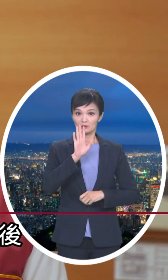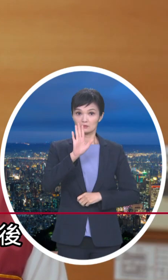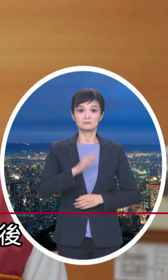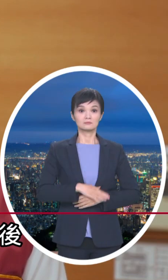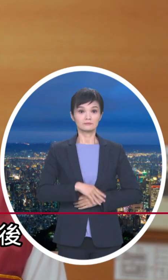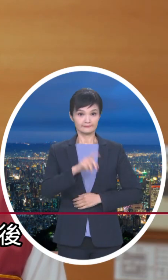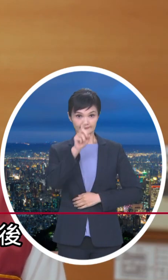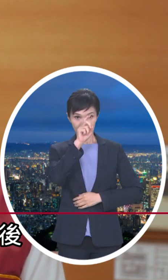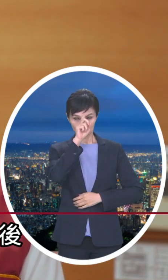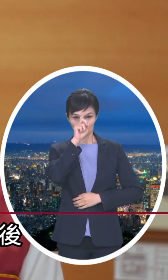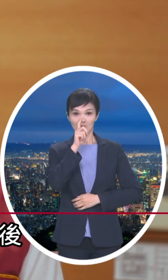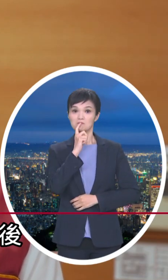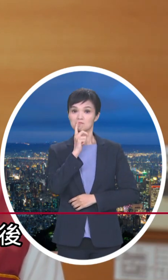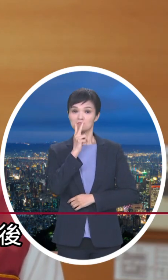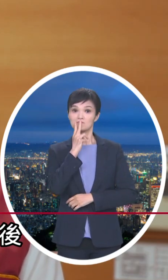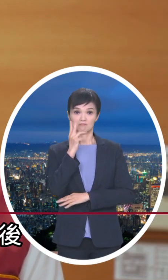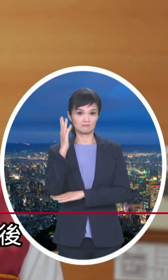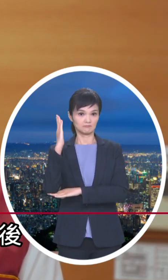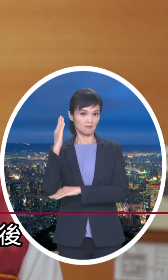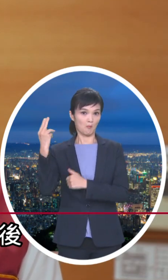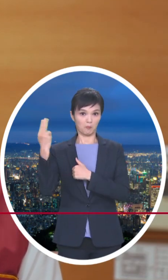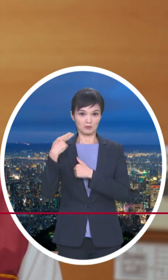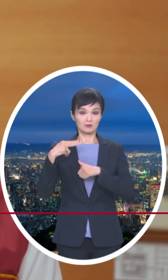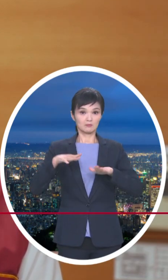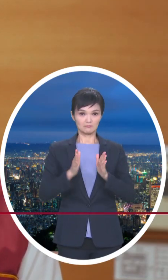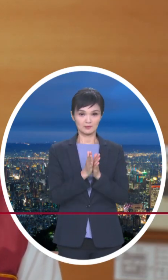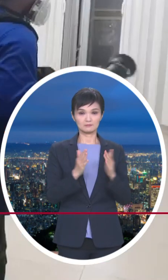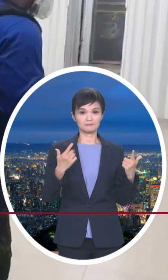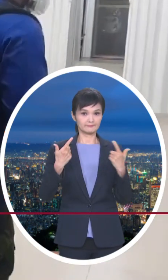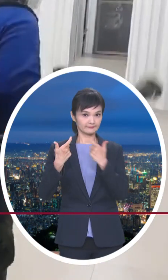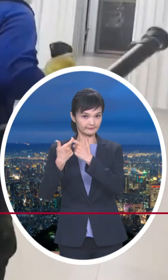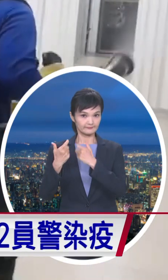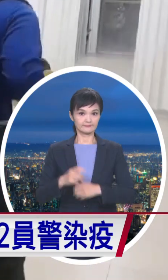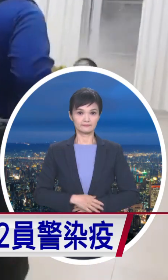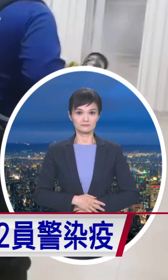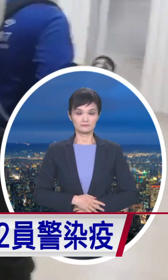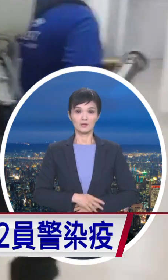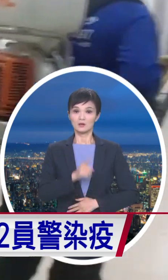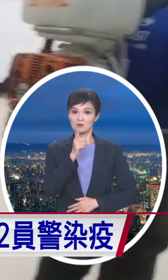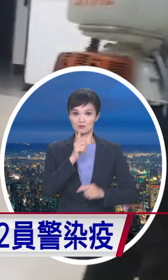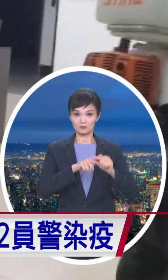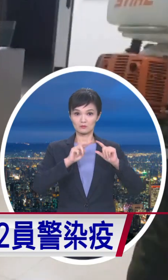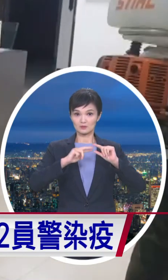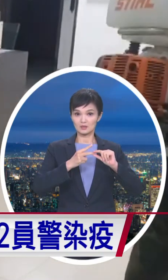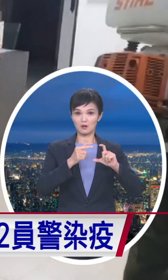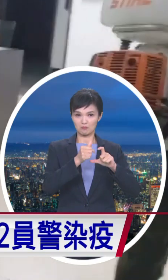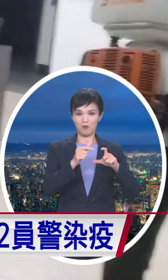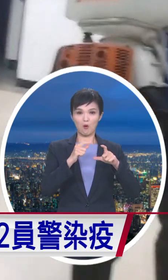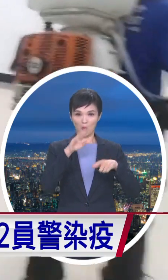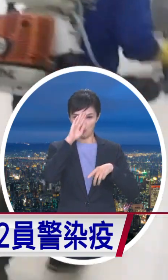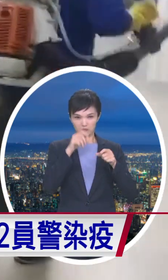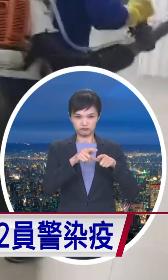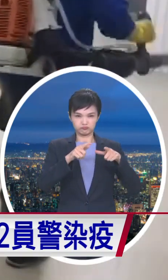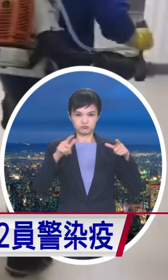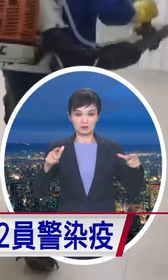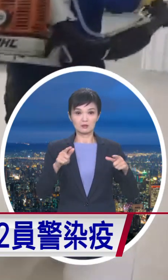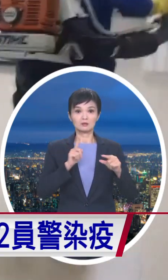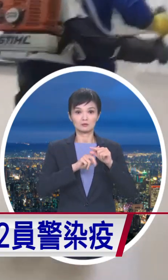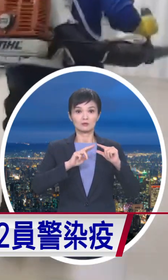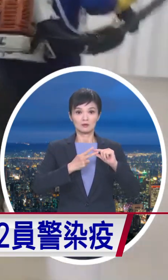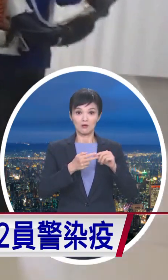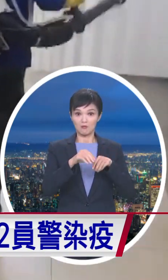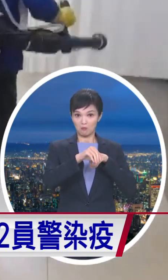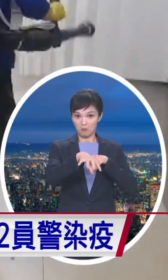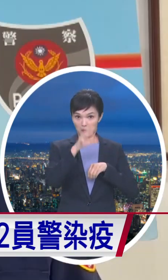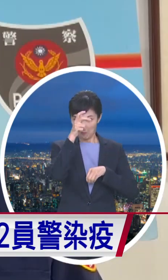在整个中央下令以后，我们都做好了准备。 不过，中和的疫情仍然持续扩大，中和分局证实2名